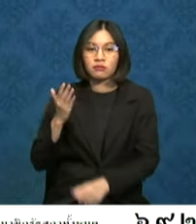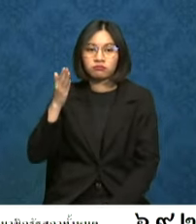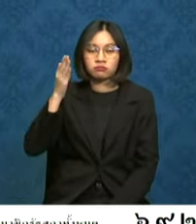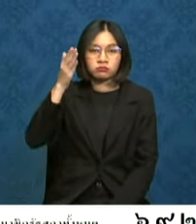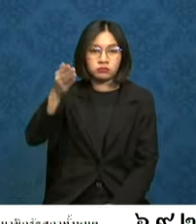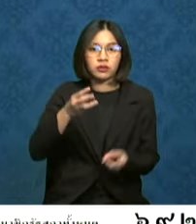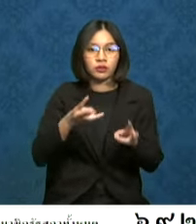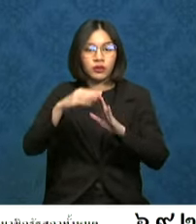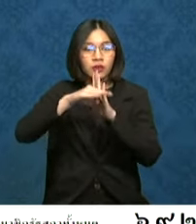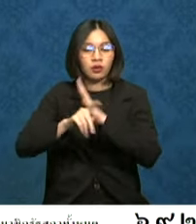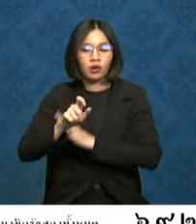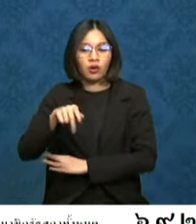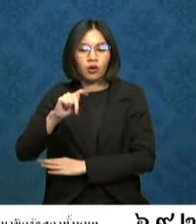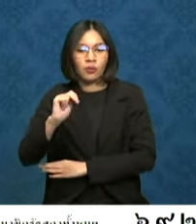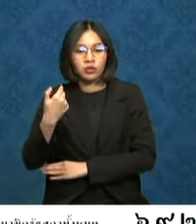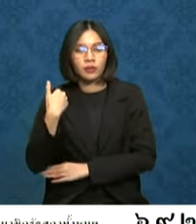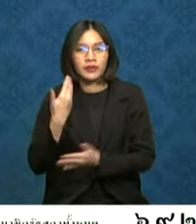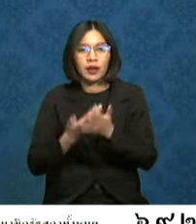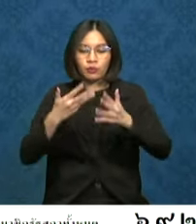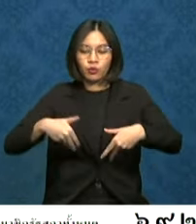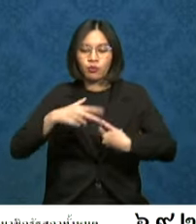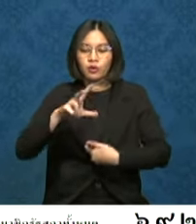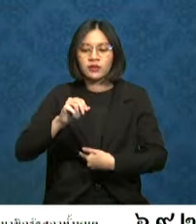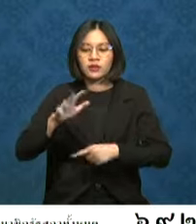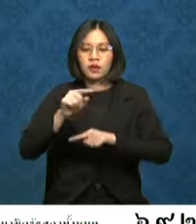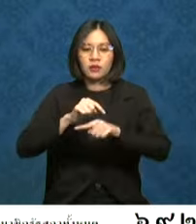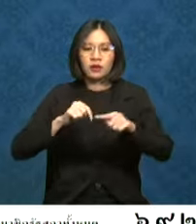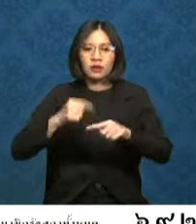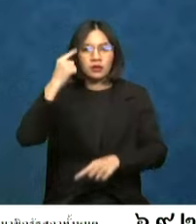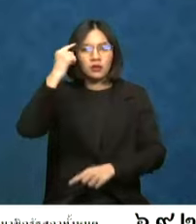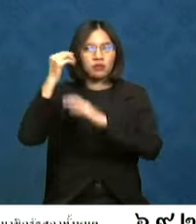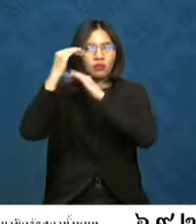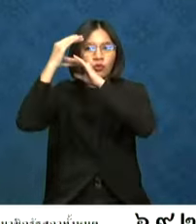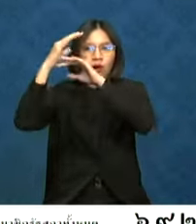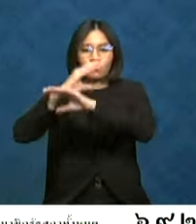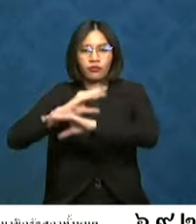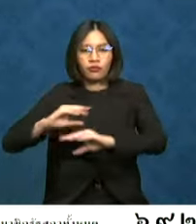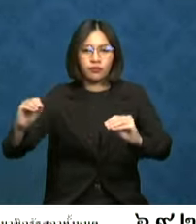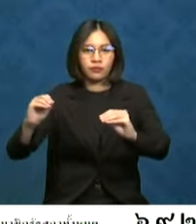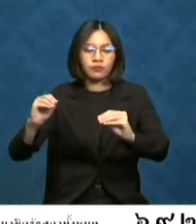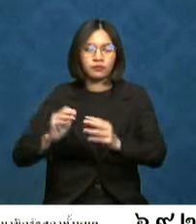หนทางที่ท้องถินจะมีลายได้ถึง 35%ก็คงสนหวงเหืทพันผ่านมา